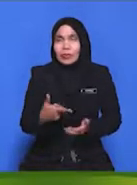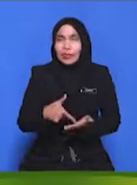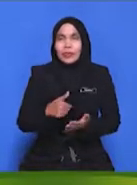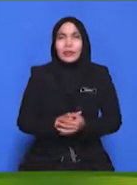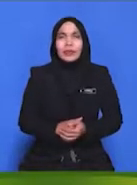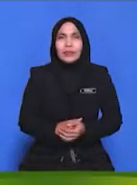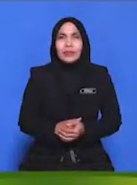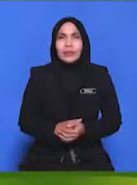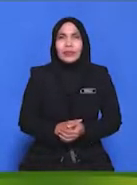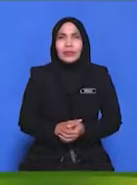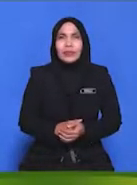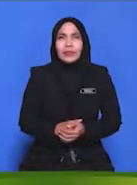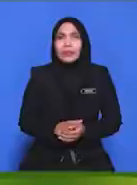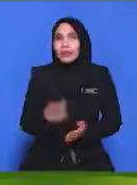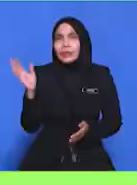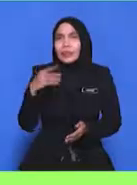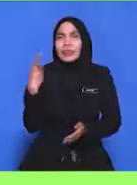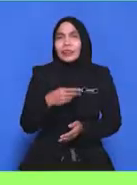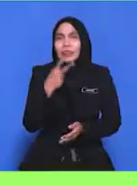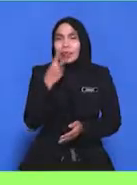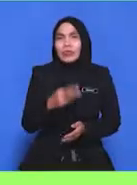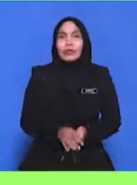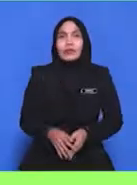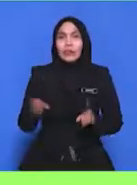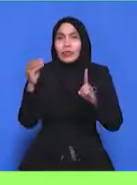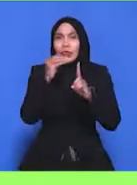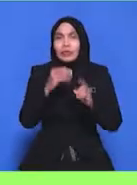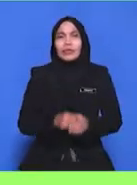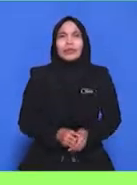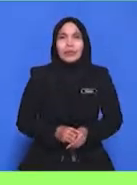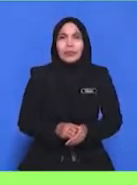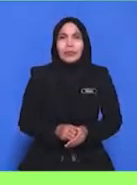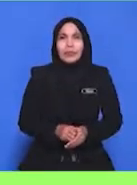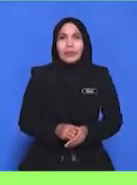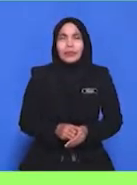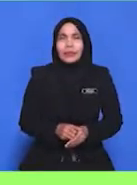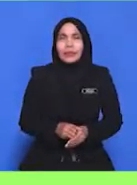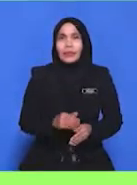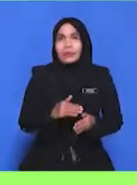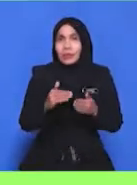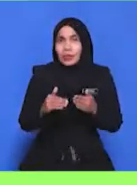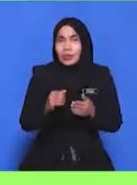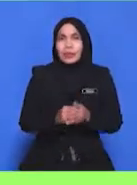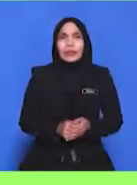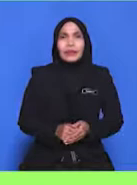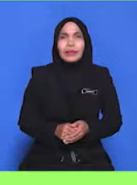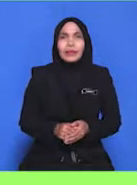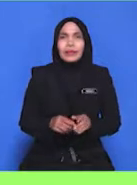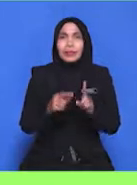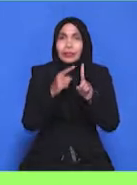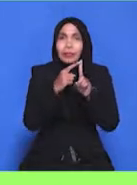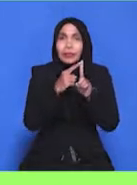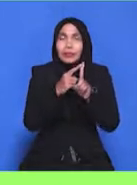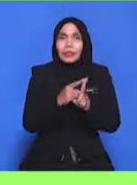objektif pembelajaran pada hari ini. Pada akhir pembelajaran, murid-murid dapat pertama,